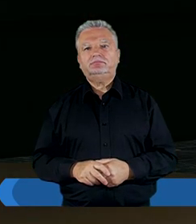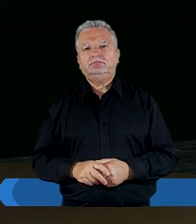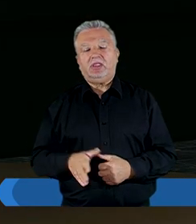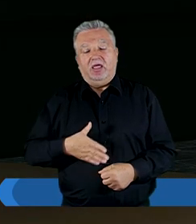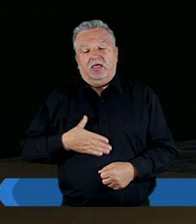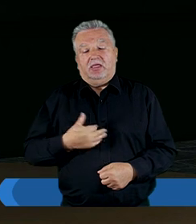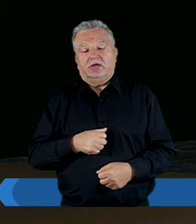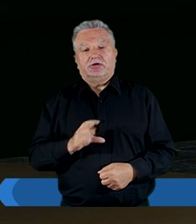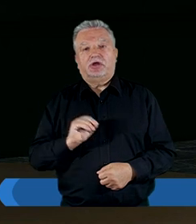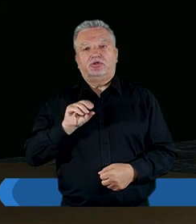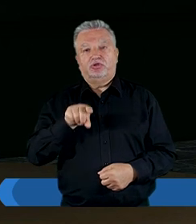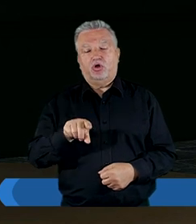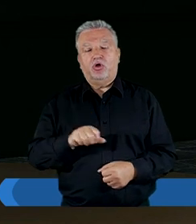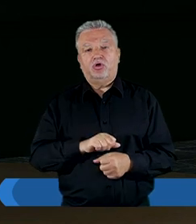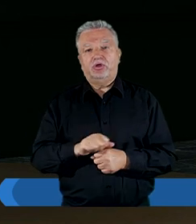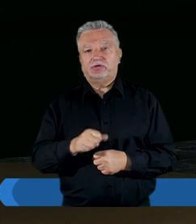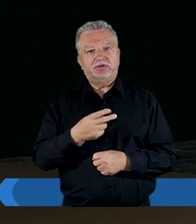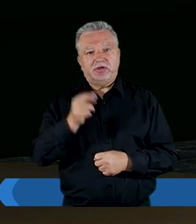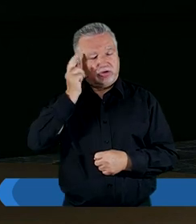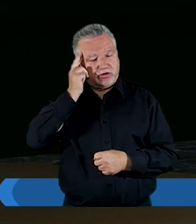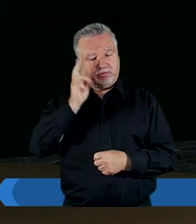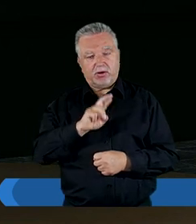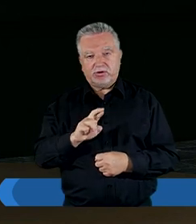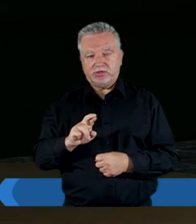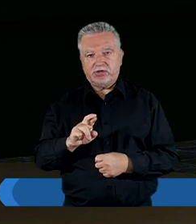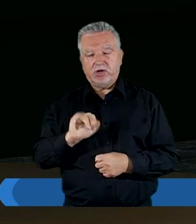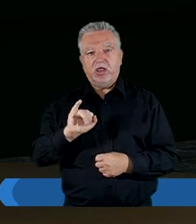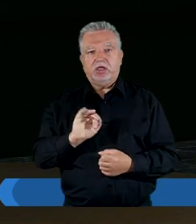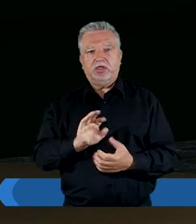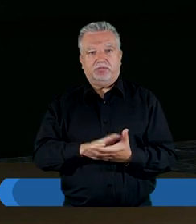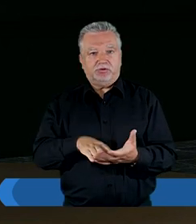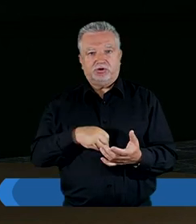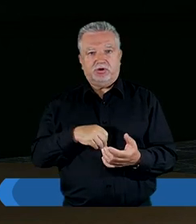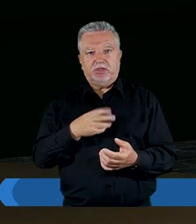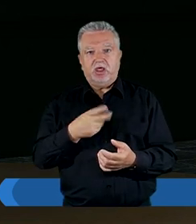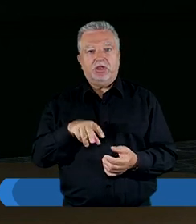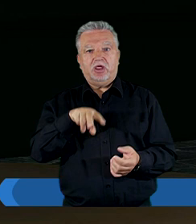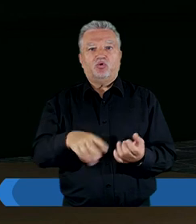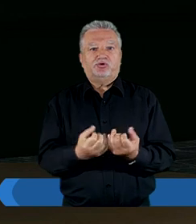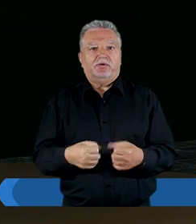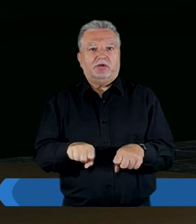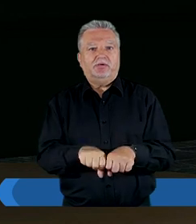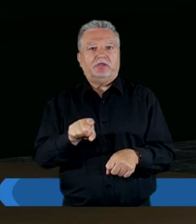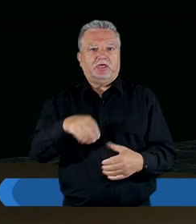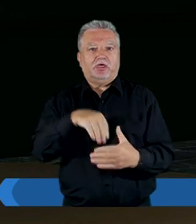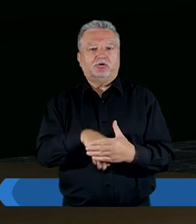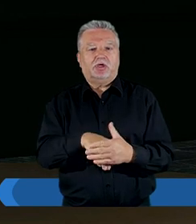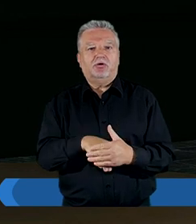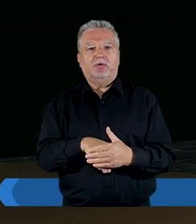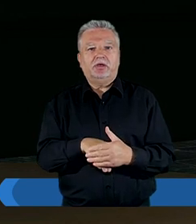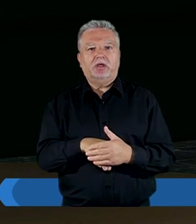Wydaje się, że jest to rzecz niepojęta i Biblia wcale nie próbuje usprawiedliwiać takiego zachowania, dlatego